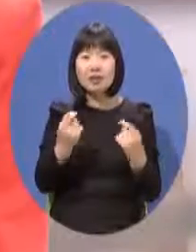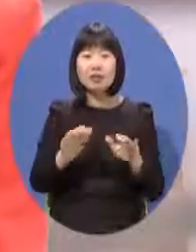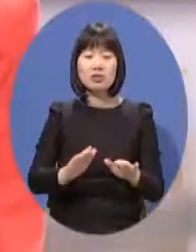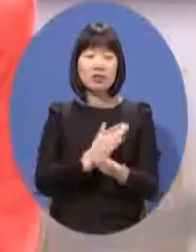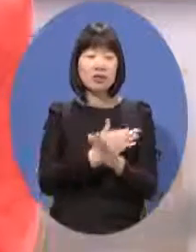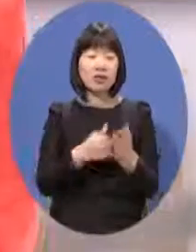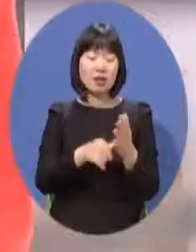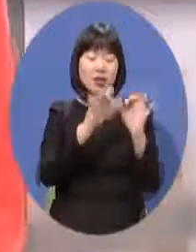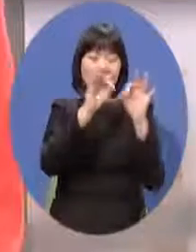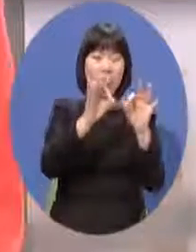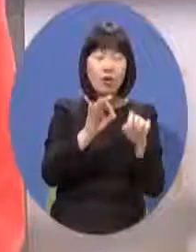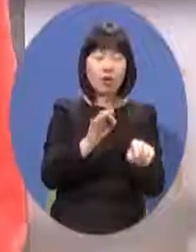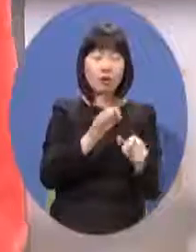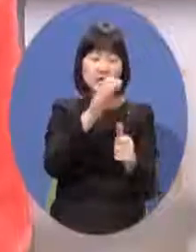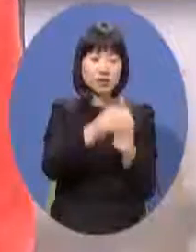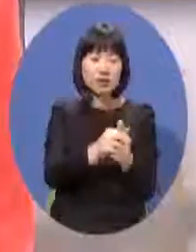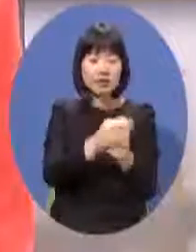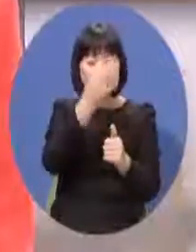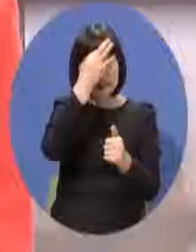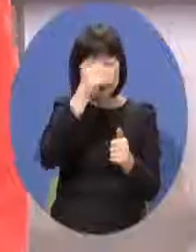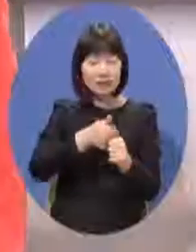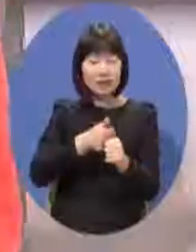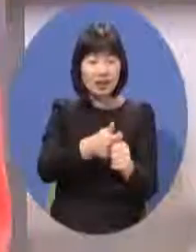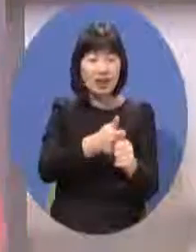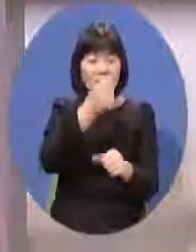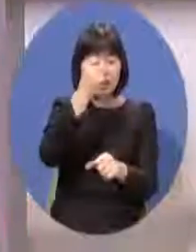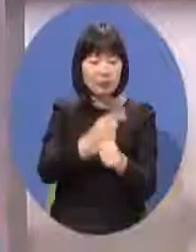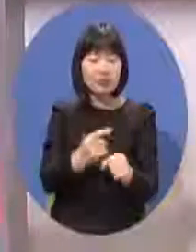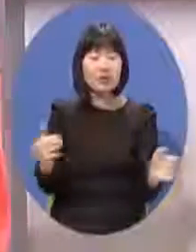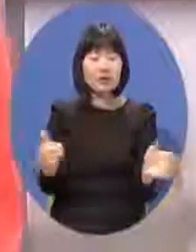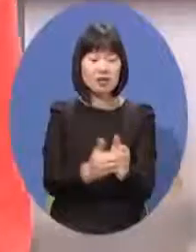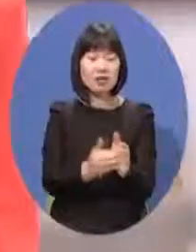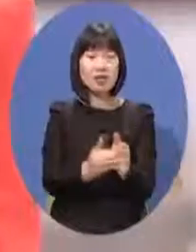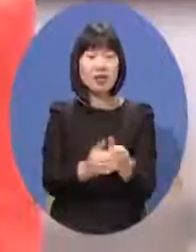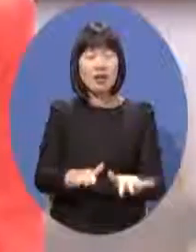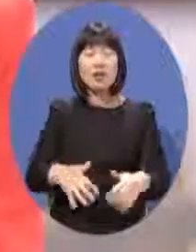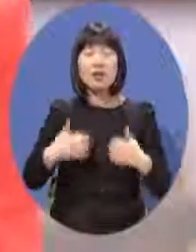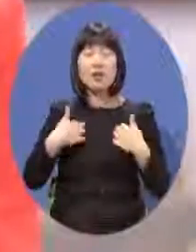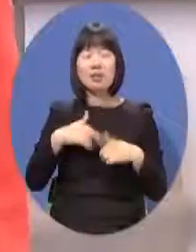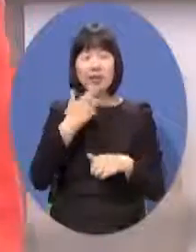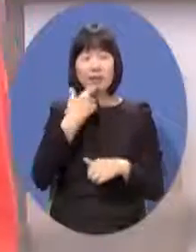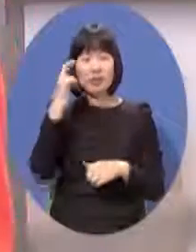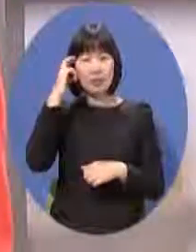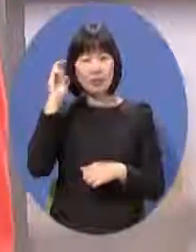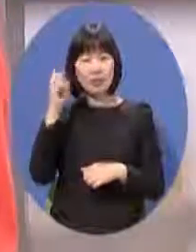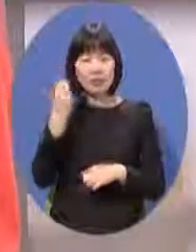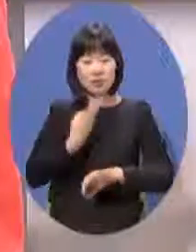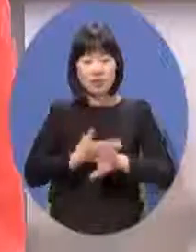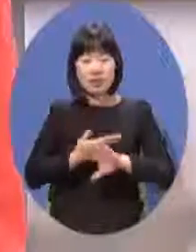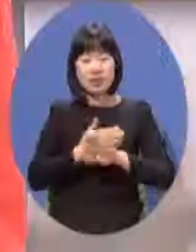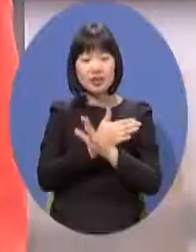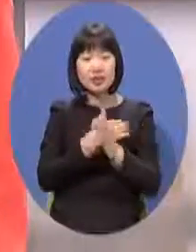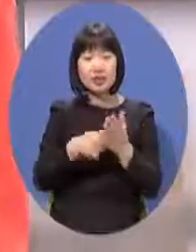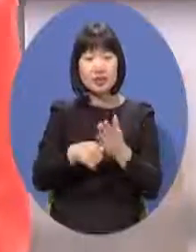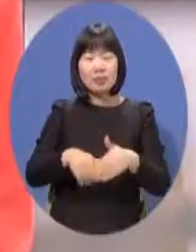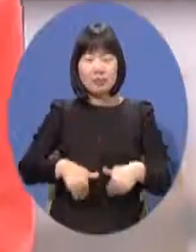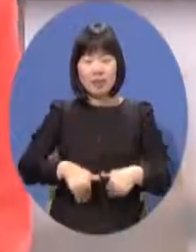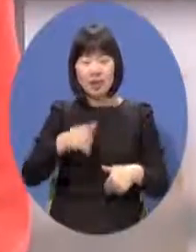장난감은 그냥 이 주어진 기능대로만 하다 보면 이미 다 마스터해버리고 재미가 그렇죠. 없어지고 또 다른 장난감